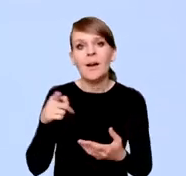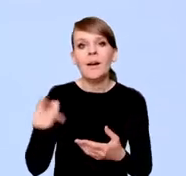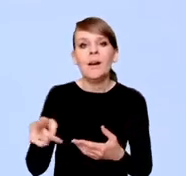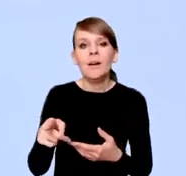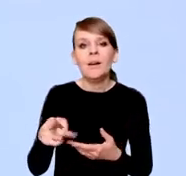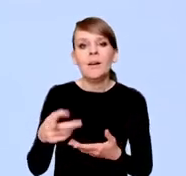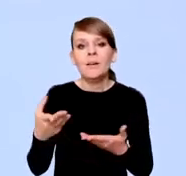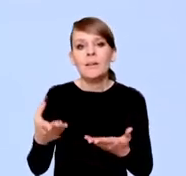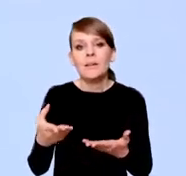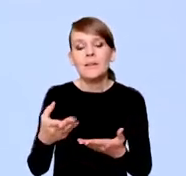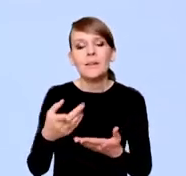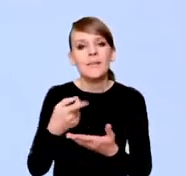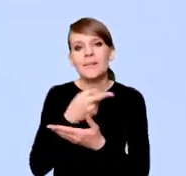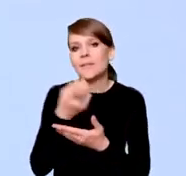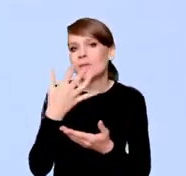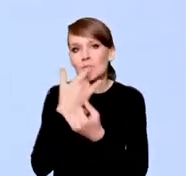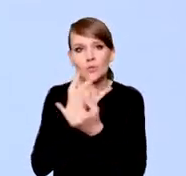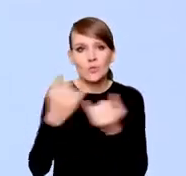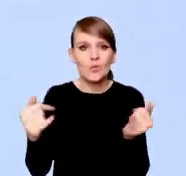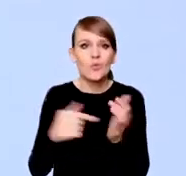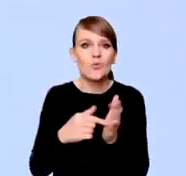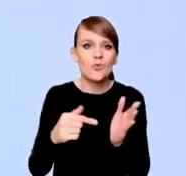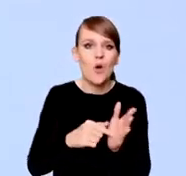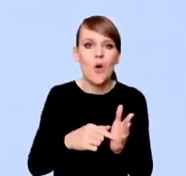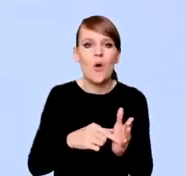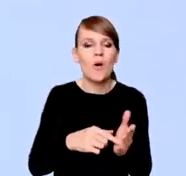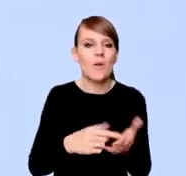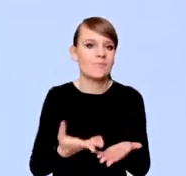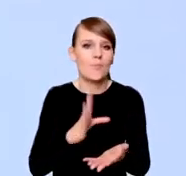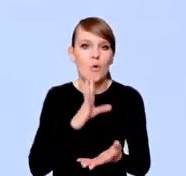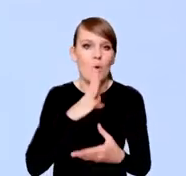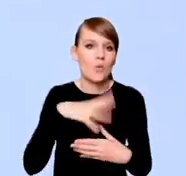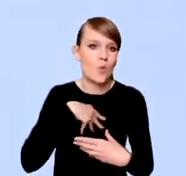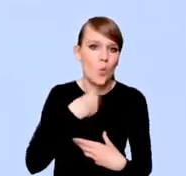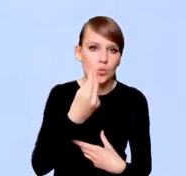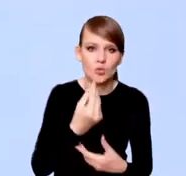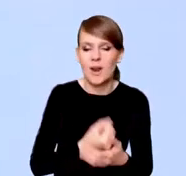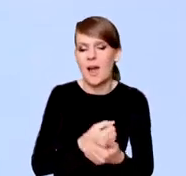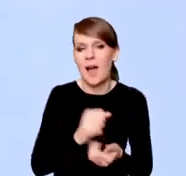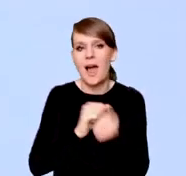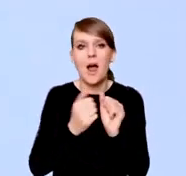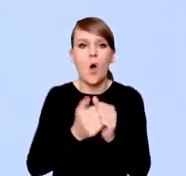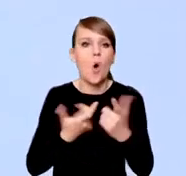jest osobowość organizacji, jeszcze inni, że to kod